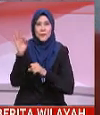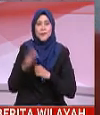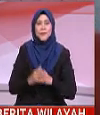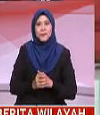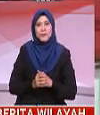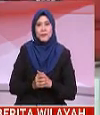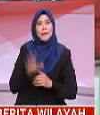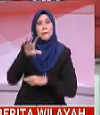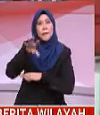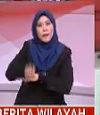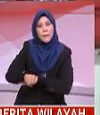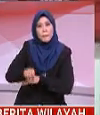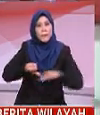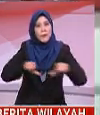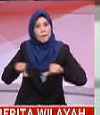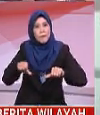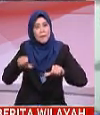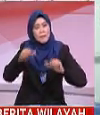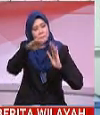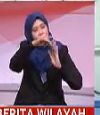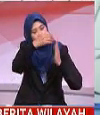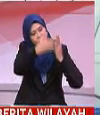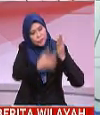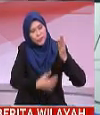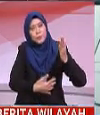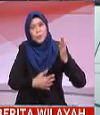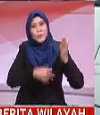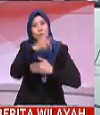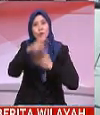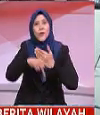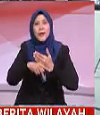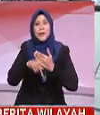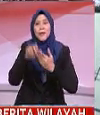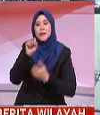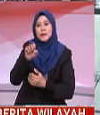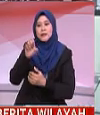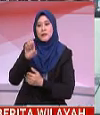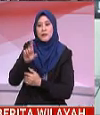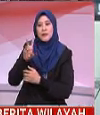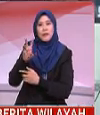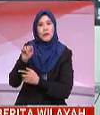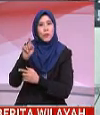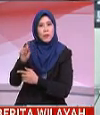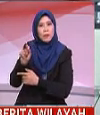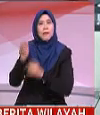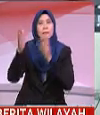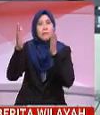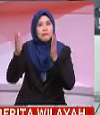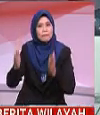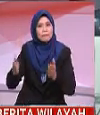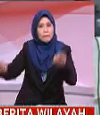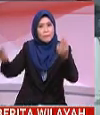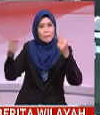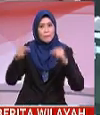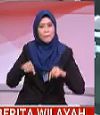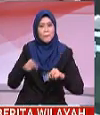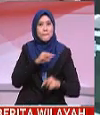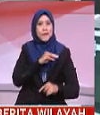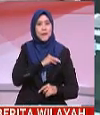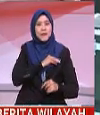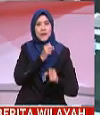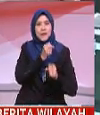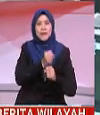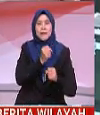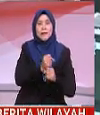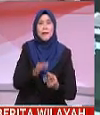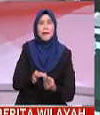semalam malamnya pula, kita akan mengenakan program berselawat kita ni yang akan turut dihadiri oleh Menteri Tugas-Tugas